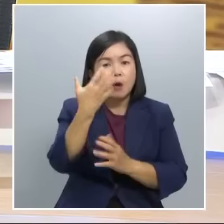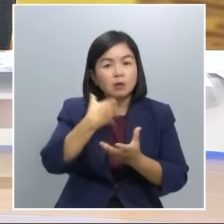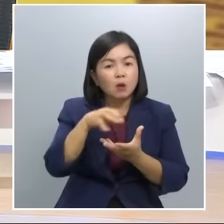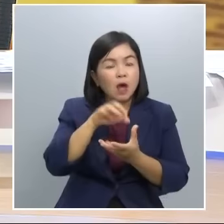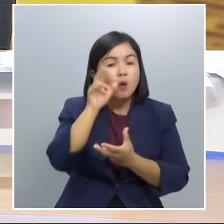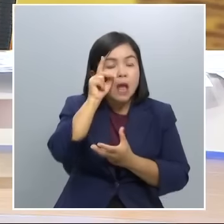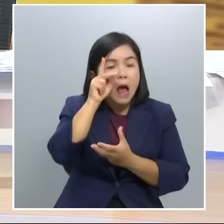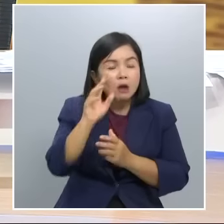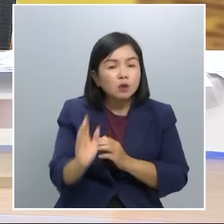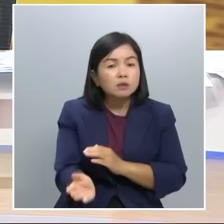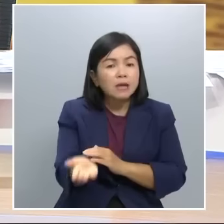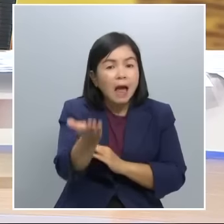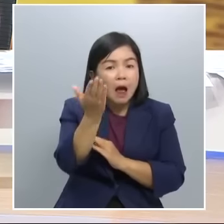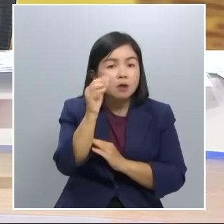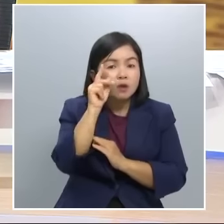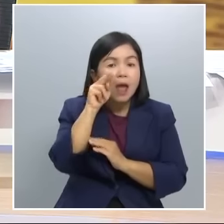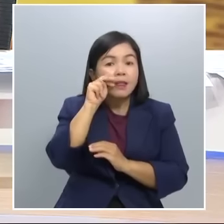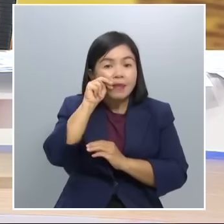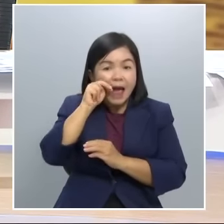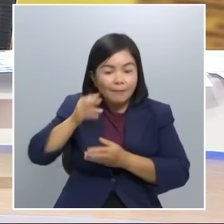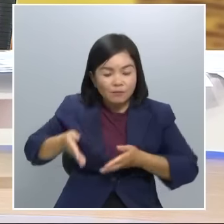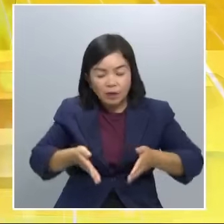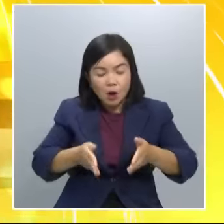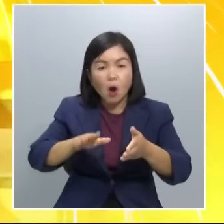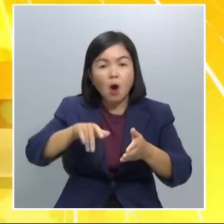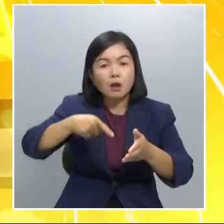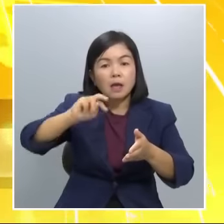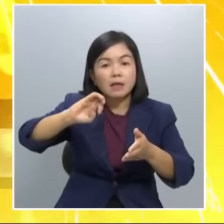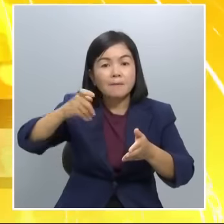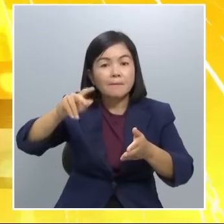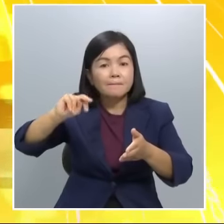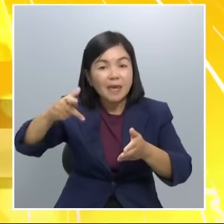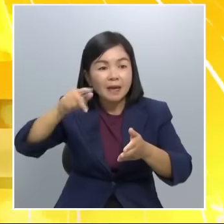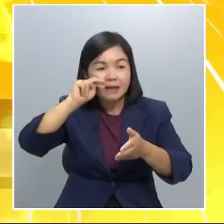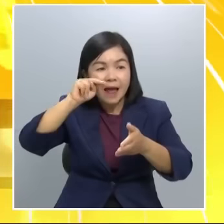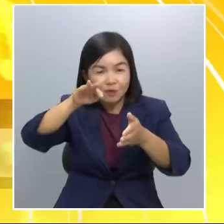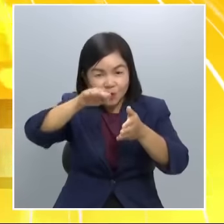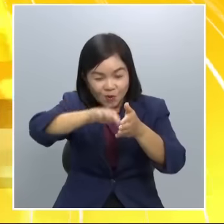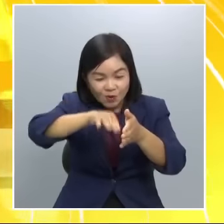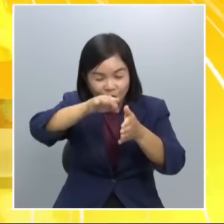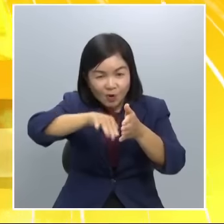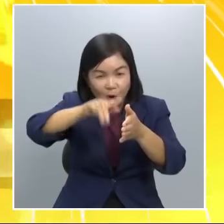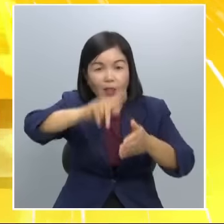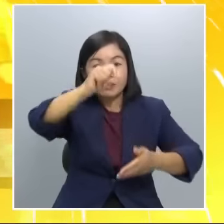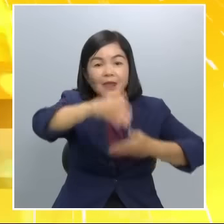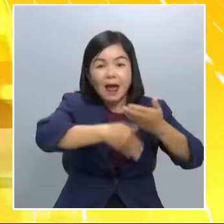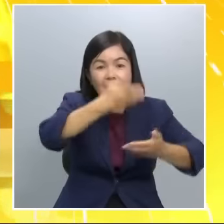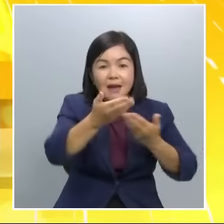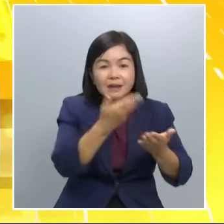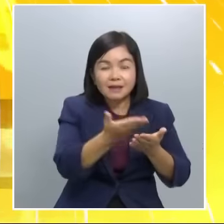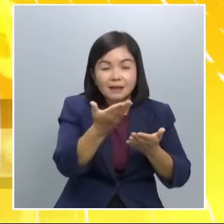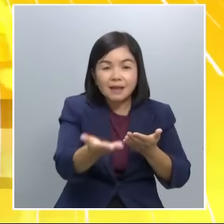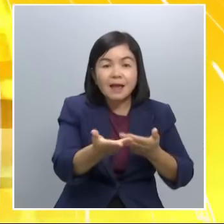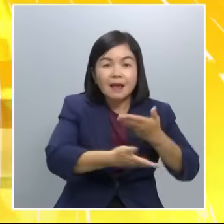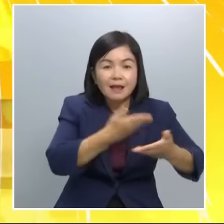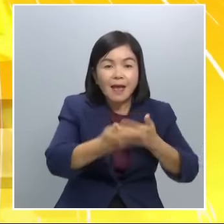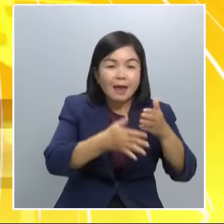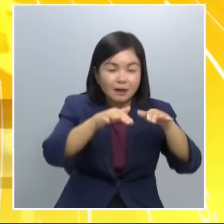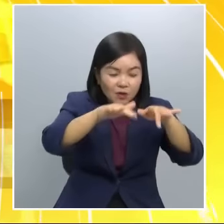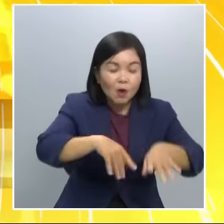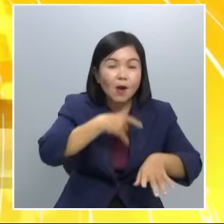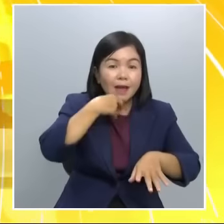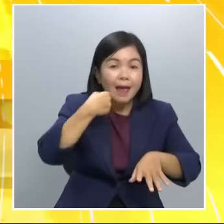เสนอไประดับน้ำแม่น้ำปิงดีขึ้นลดลงต่อเนื่องอันไหนบาซ่าในเวลาต่อมาก็แห้งในโซนเศรษฐกิจปร